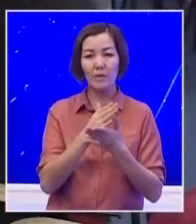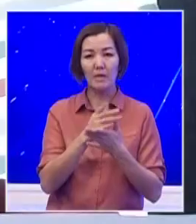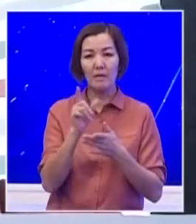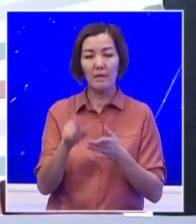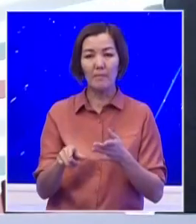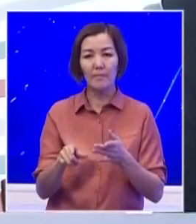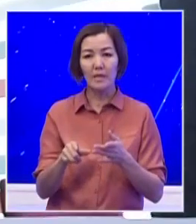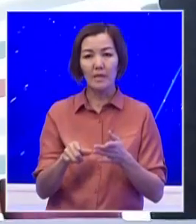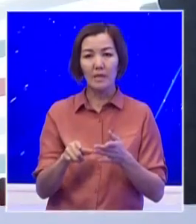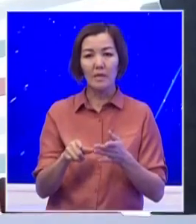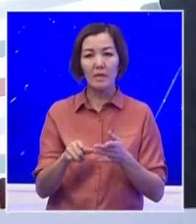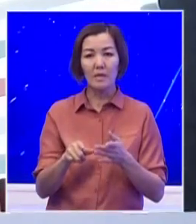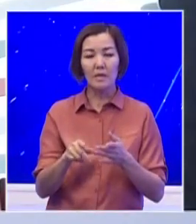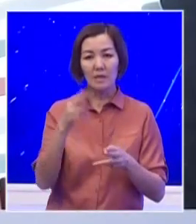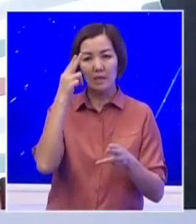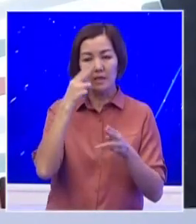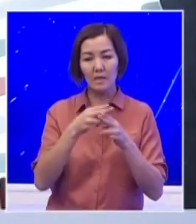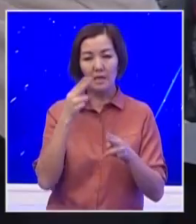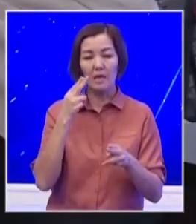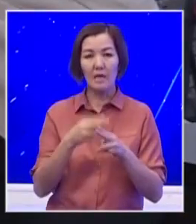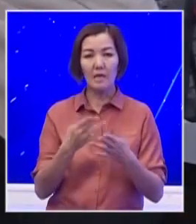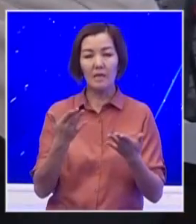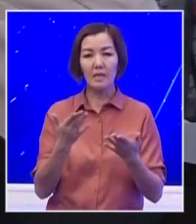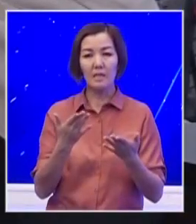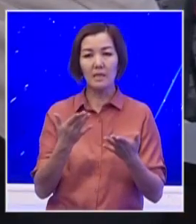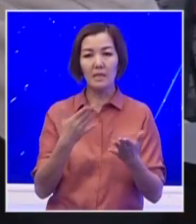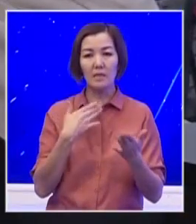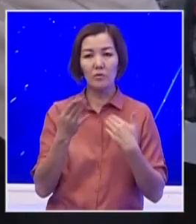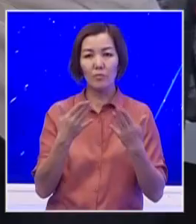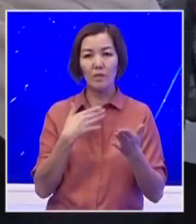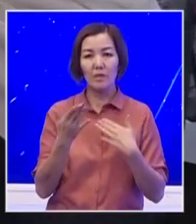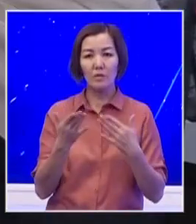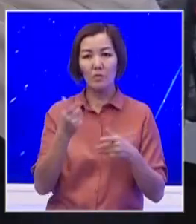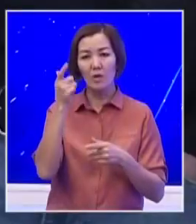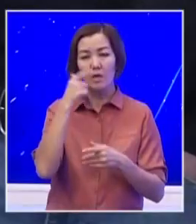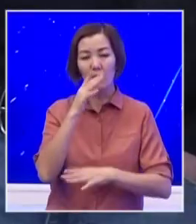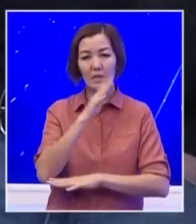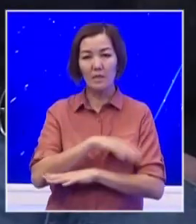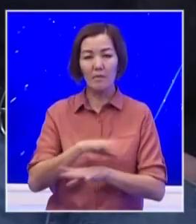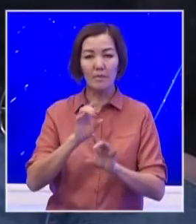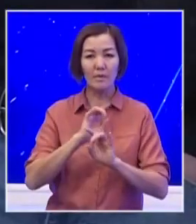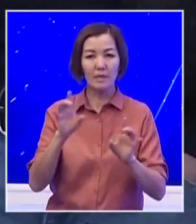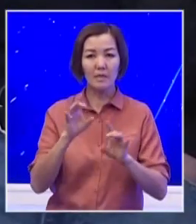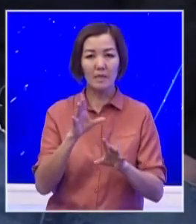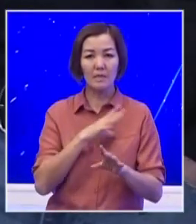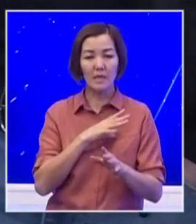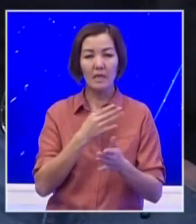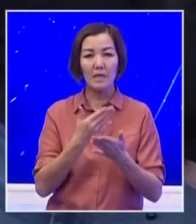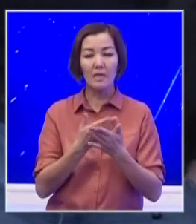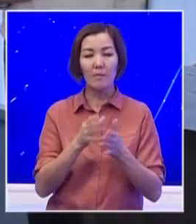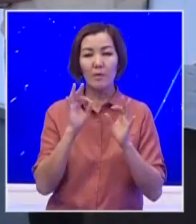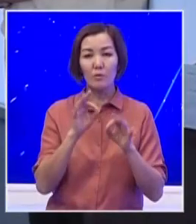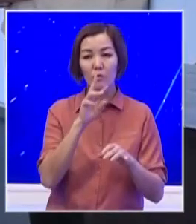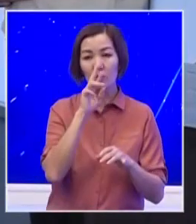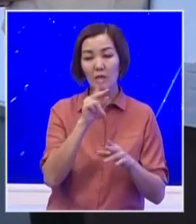Сондықтан артынан ерген әріптес іні қарындастарына телеарнадағы сұхбаттасу этикасы бойынша да керекті мағлұматтарды жеткізді. Дұрысымен